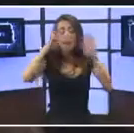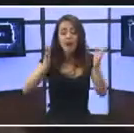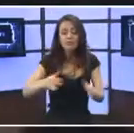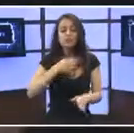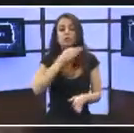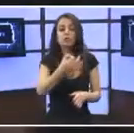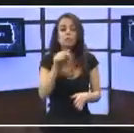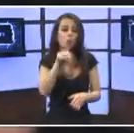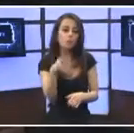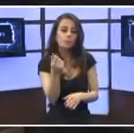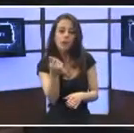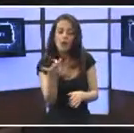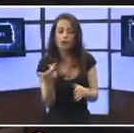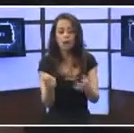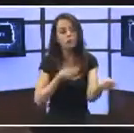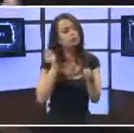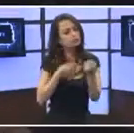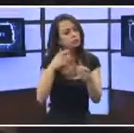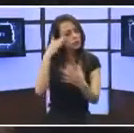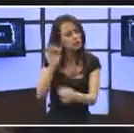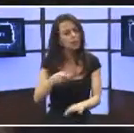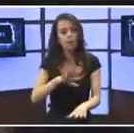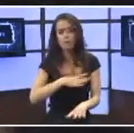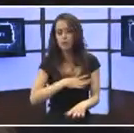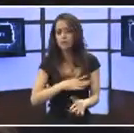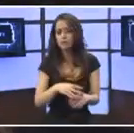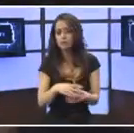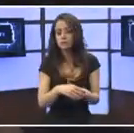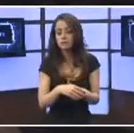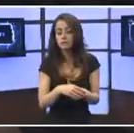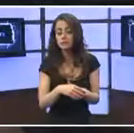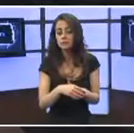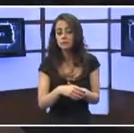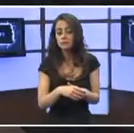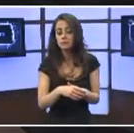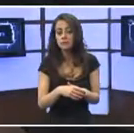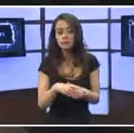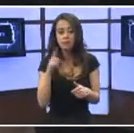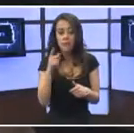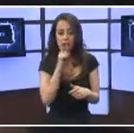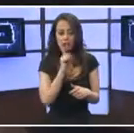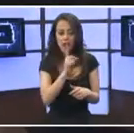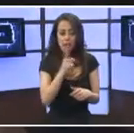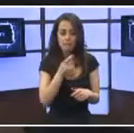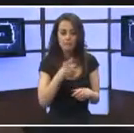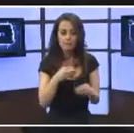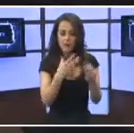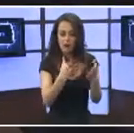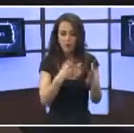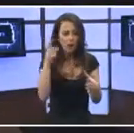orada var, parayla da çalışan mesai arkadaşlarımıza. Hepsi bu ekip işi bir defa. Kesinlikle. Bakın bir talimat vermişimdir.